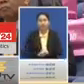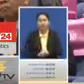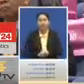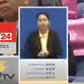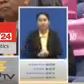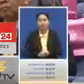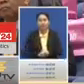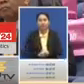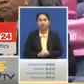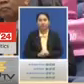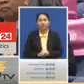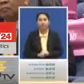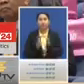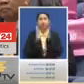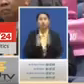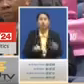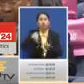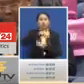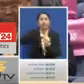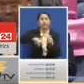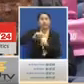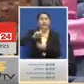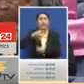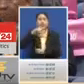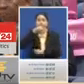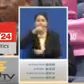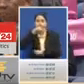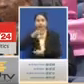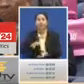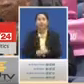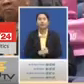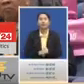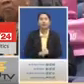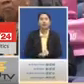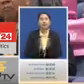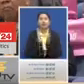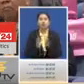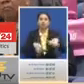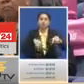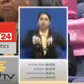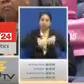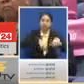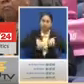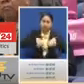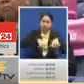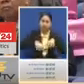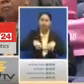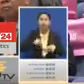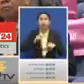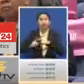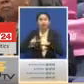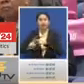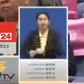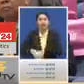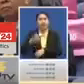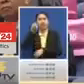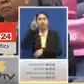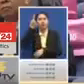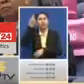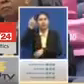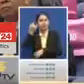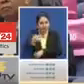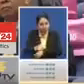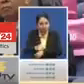แล้วนักเศรษฐศาสตร์นักบริหารเศรษฐกิจมักเข้าใจผิดว่